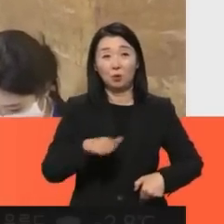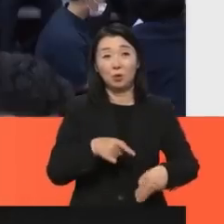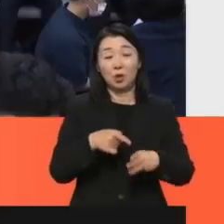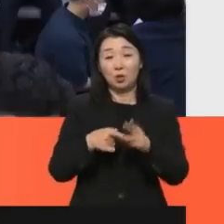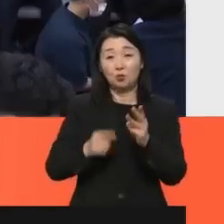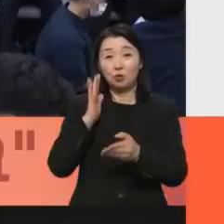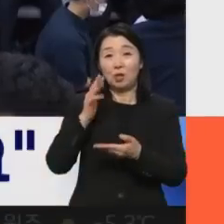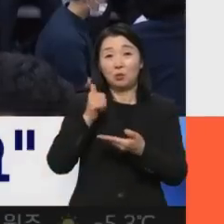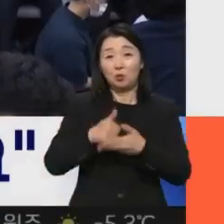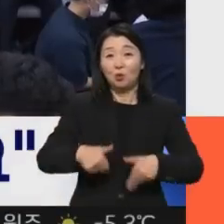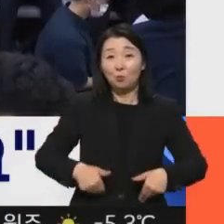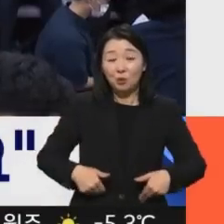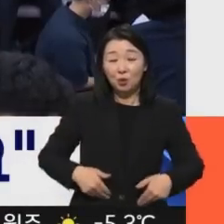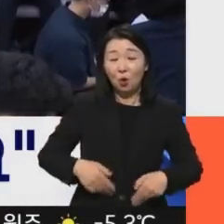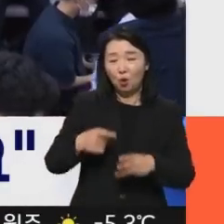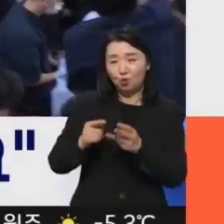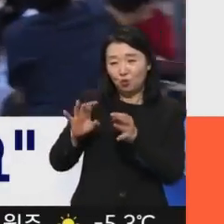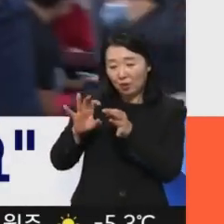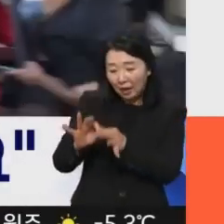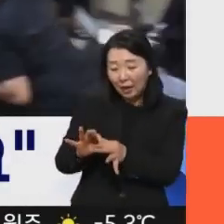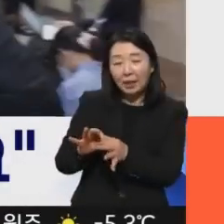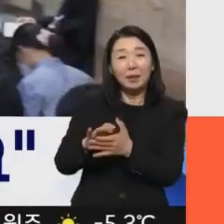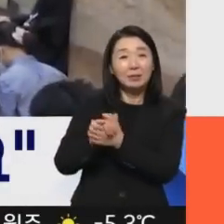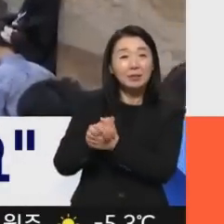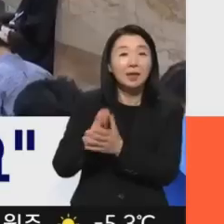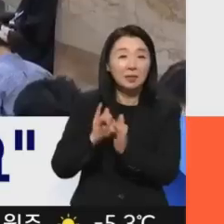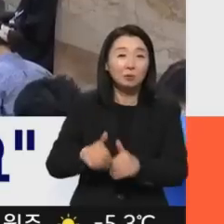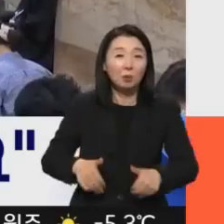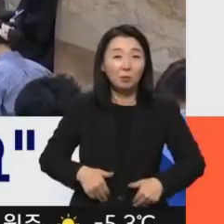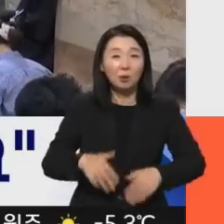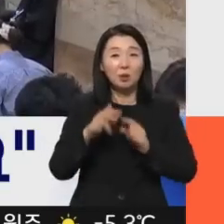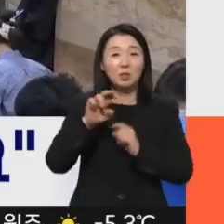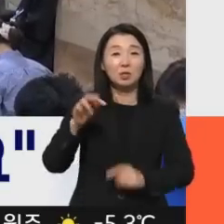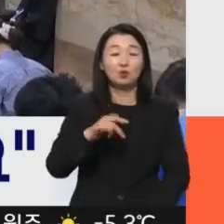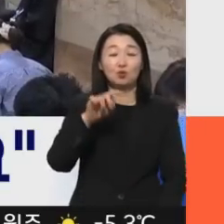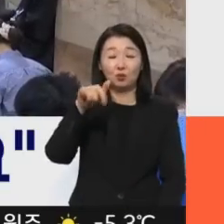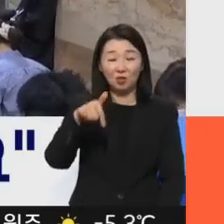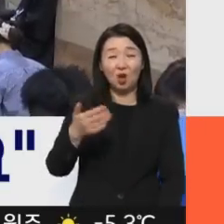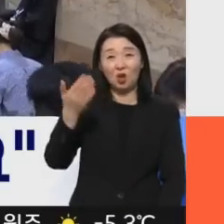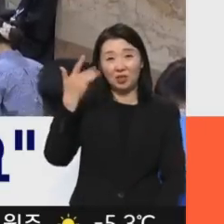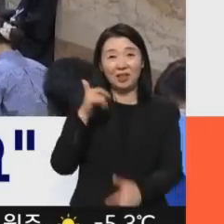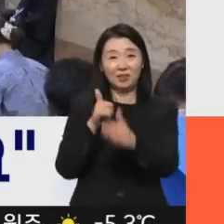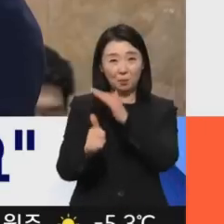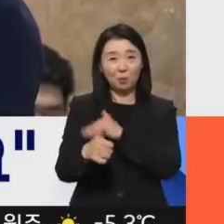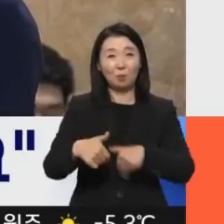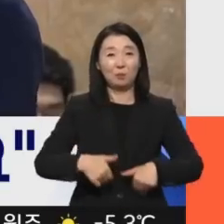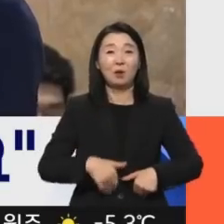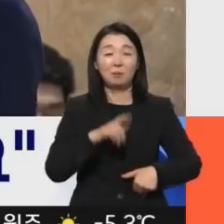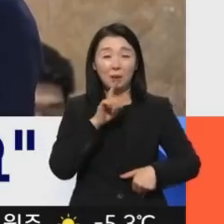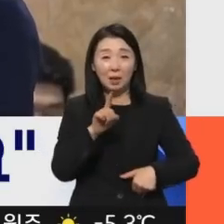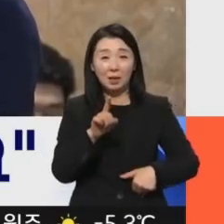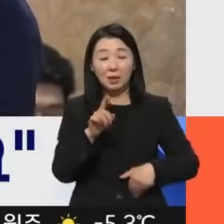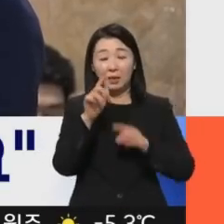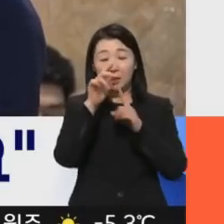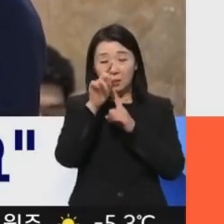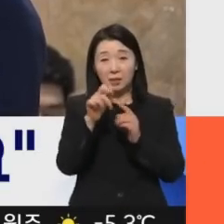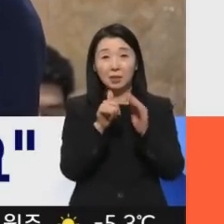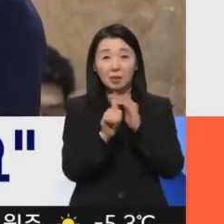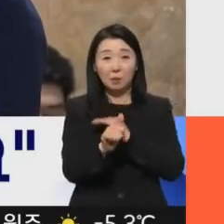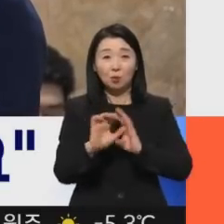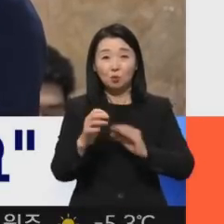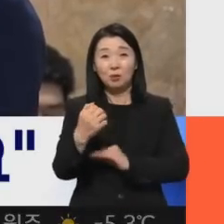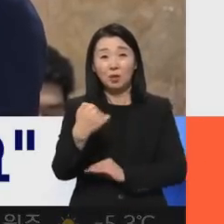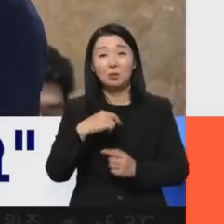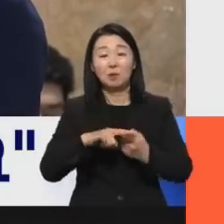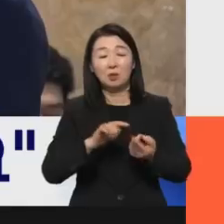윤석열 대통령도 필요하고 윤핵관도 필요하고 이준석 전 당대표도 필요하다 이렇게 말했습니다. 이 전 대표가 국민의힘에